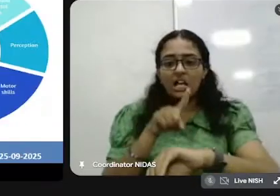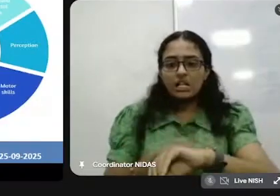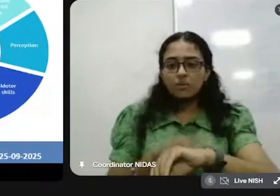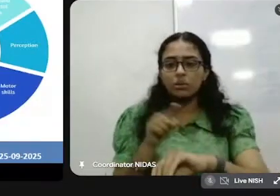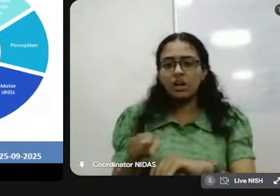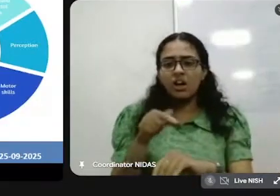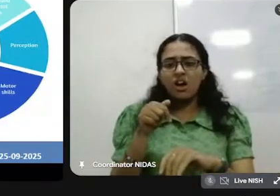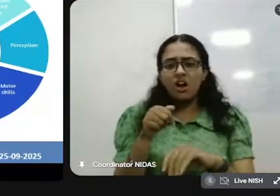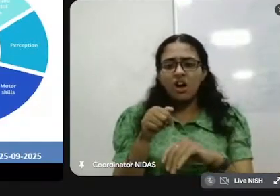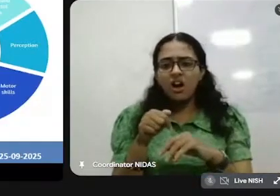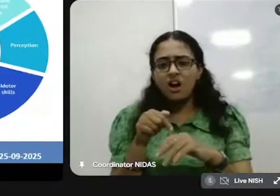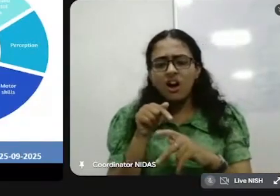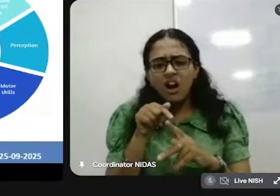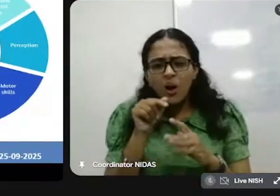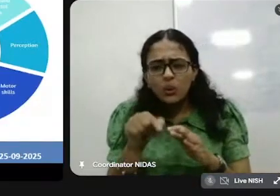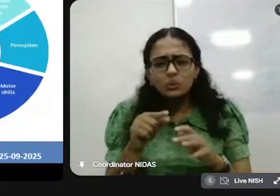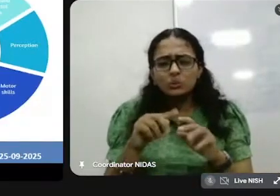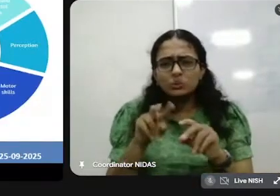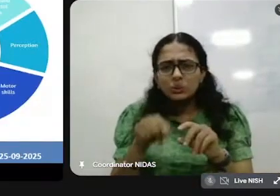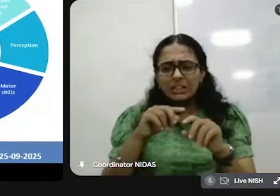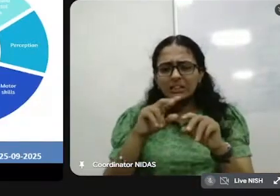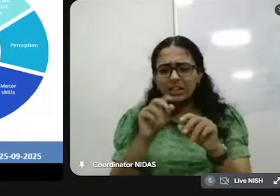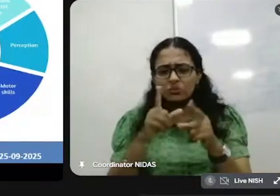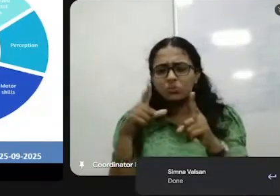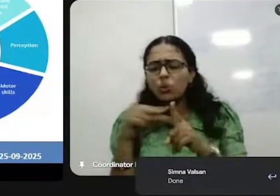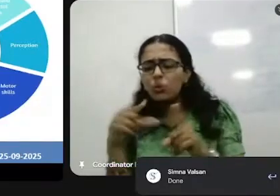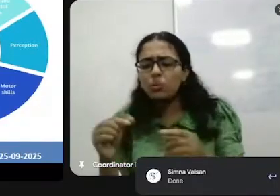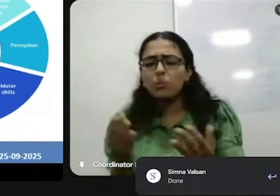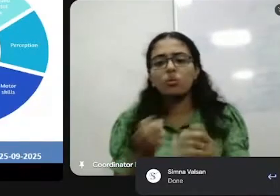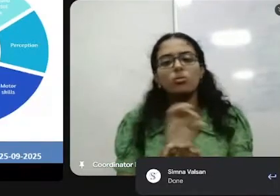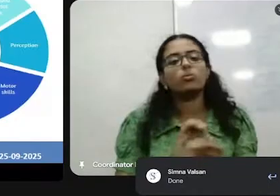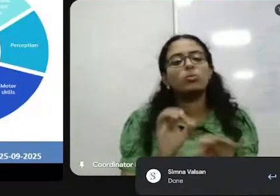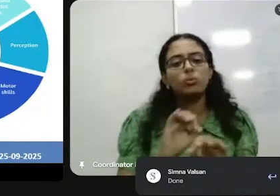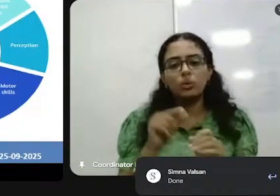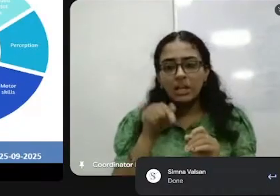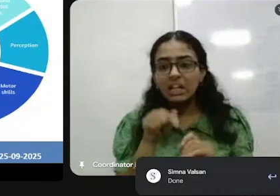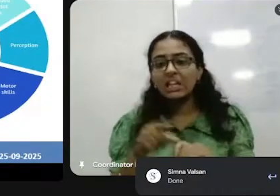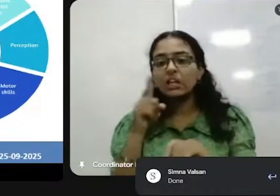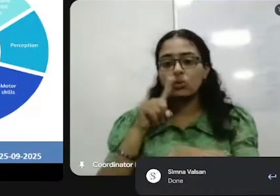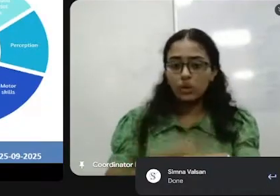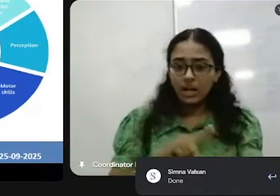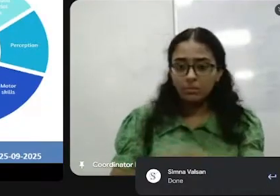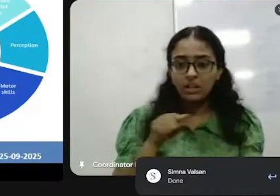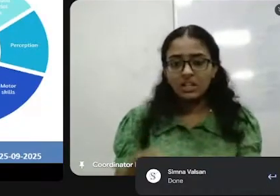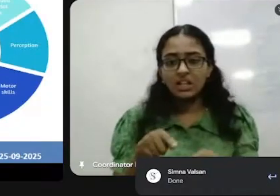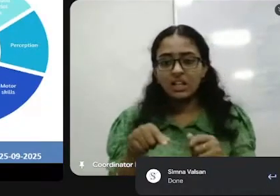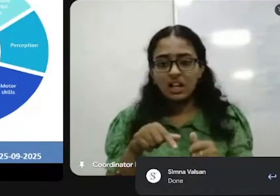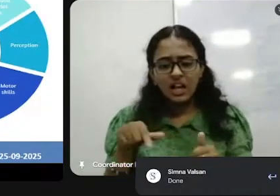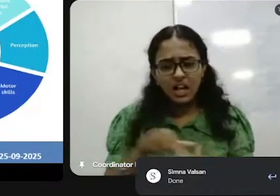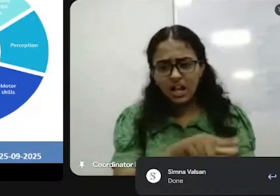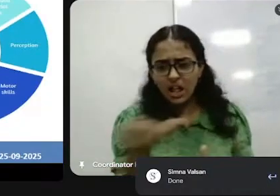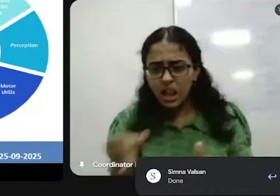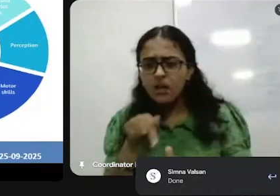അവർക്ക് ആ സാധനം കൊണ്ട് പർട്ടിക്കുലർ ഫങ്ഷൻ ചെയ്യാനായിട്ട് അവർക്ക് പറ്റുന്നുണ്ടാവില്ലായിരിക്കാം. അപ്പൊ അങ്ങനെയുള്ള സാഹചര്യങ്ങളിൽ നമ്മൾ ആൾക്ക് വീണ്ടും സ്റ്റെപ്പ്